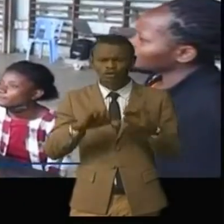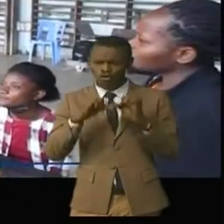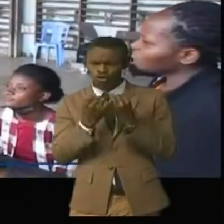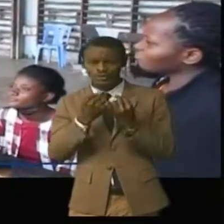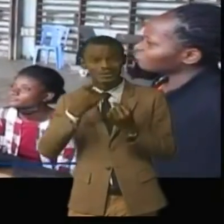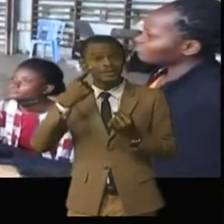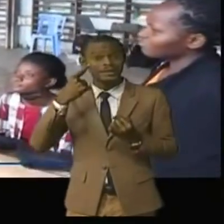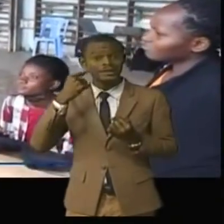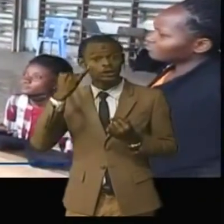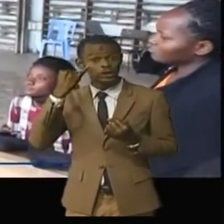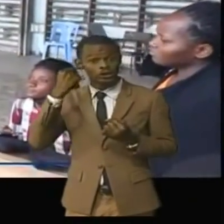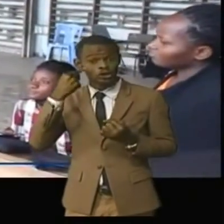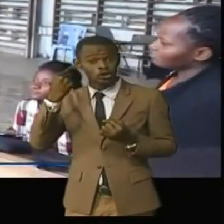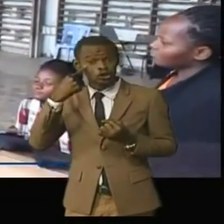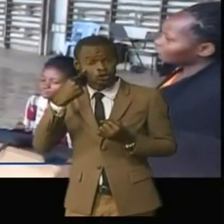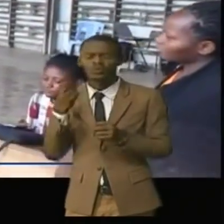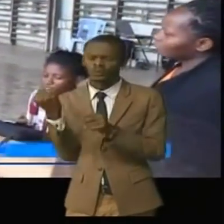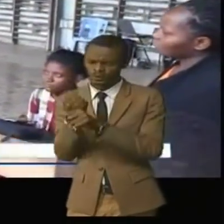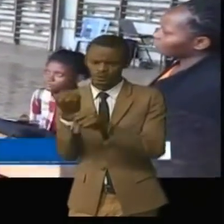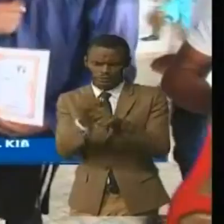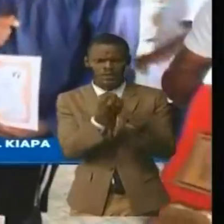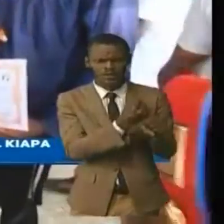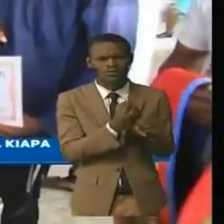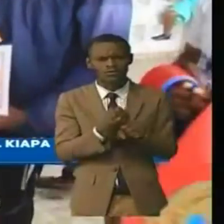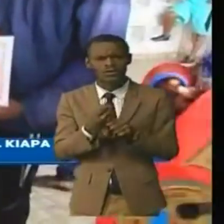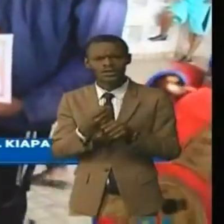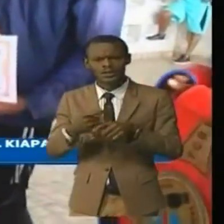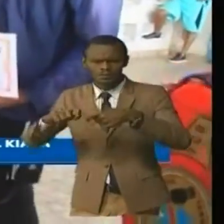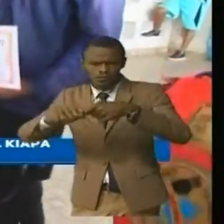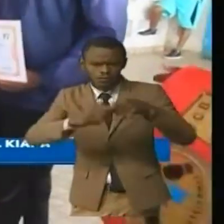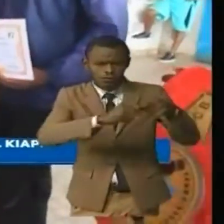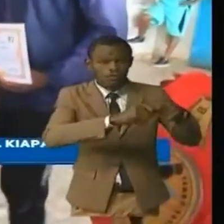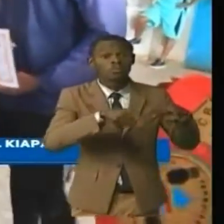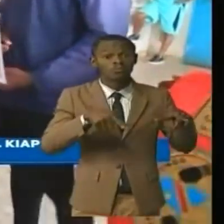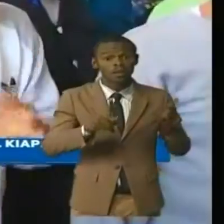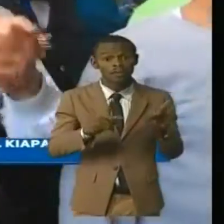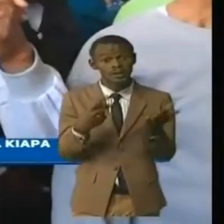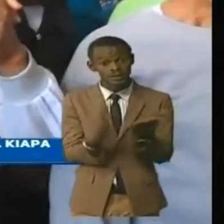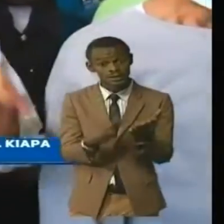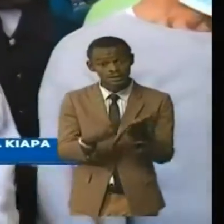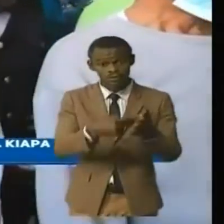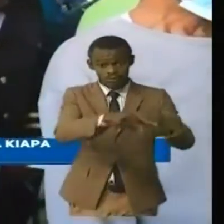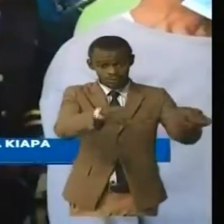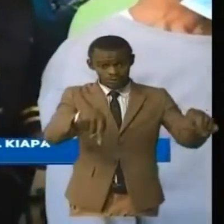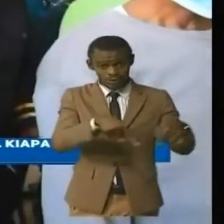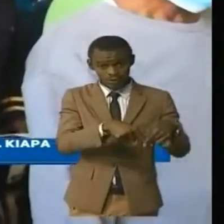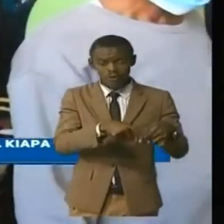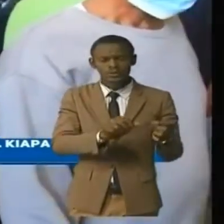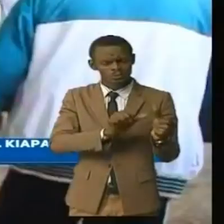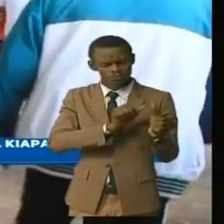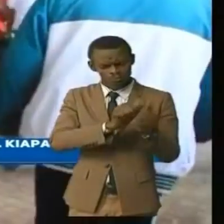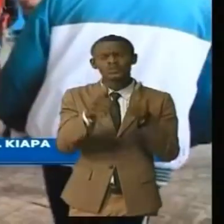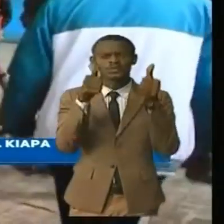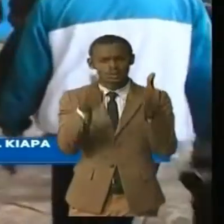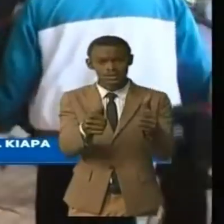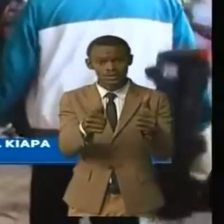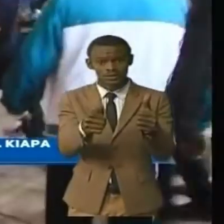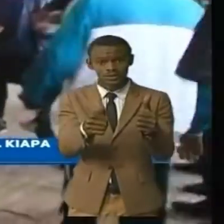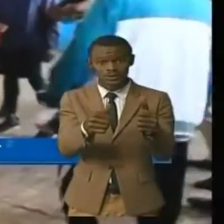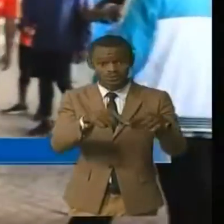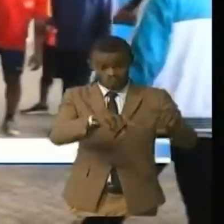nationales seront bien fournies en athlètes de qualité. Il faut rappeler que ce complexe sportif a mis à la disposition du pays